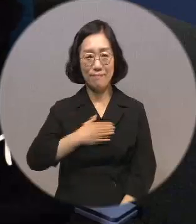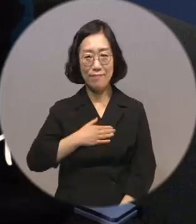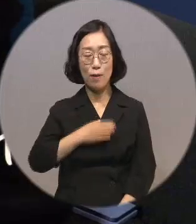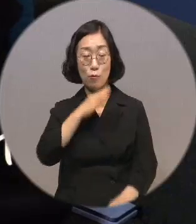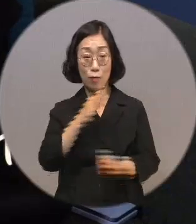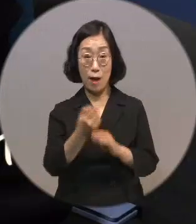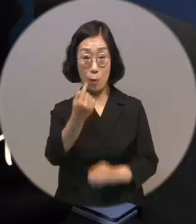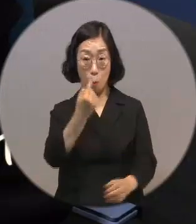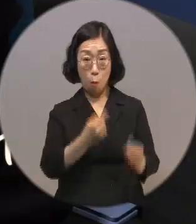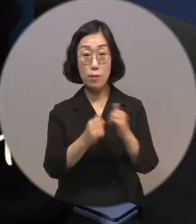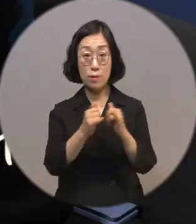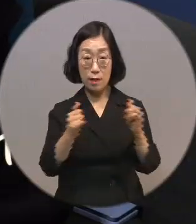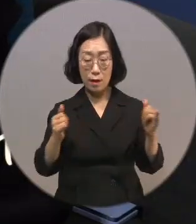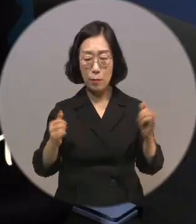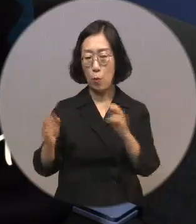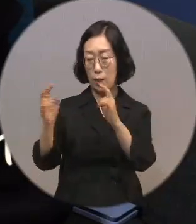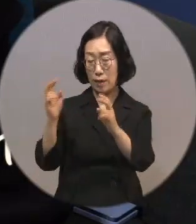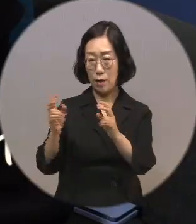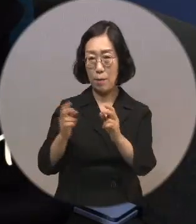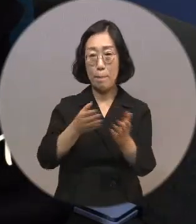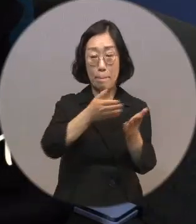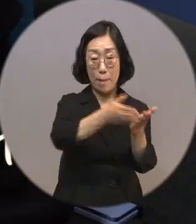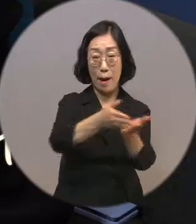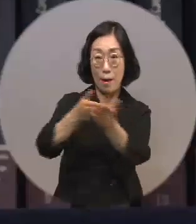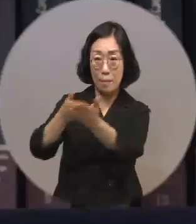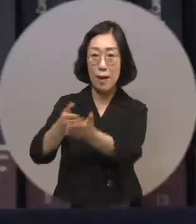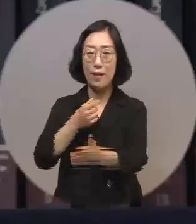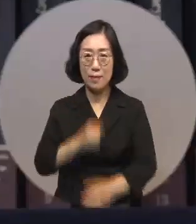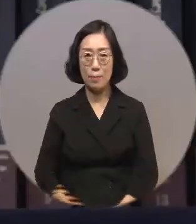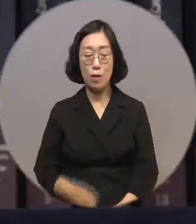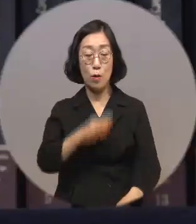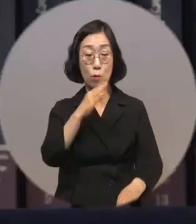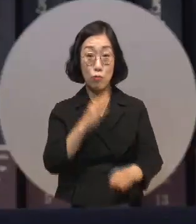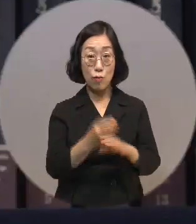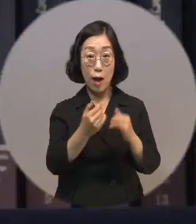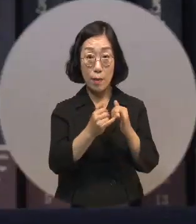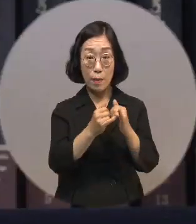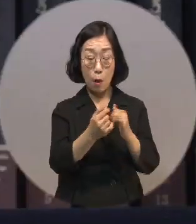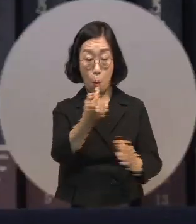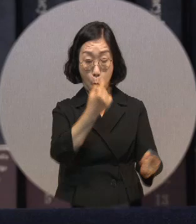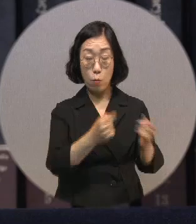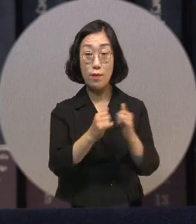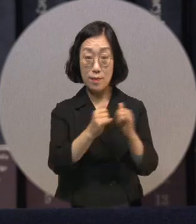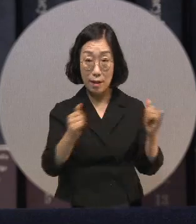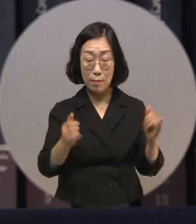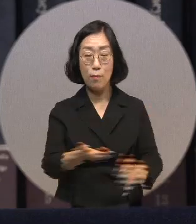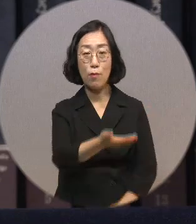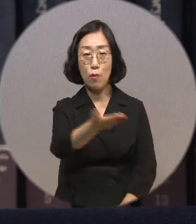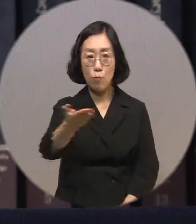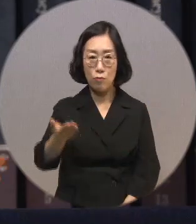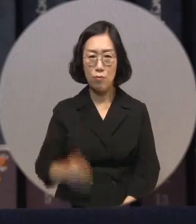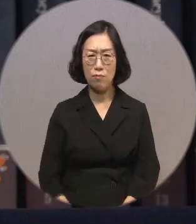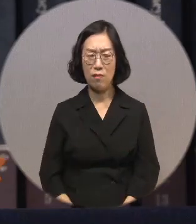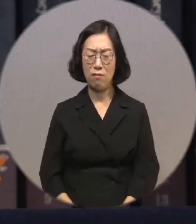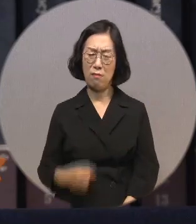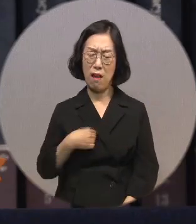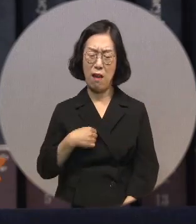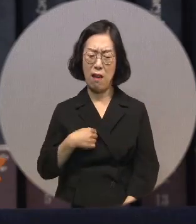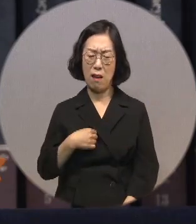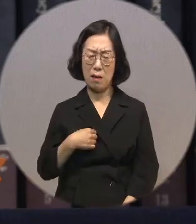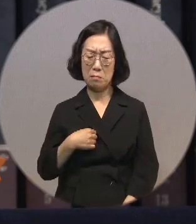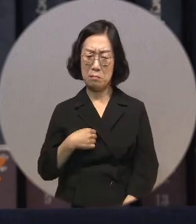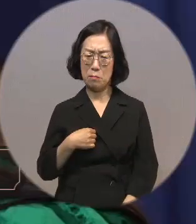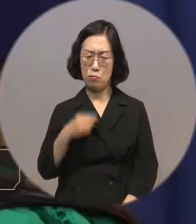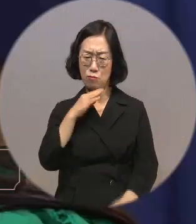탈북민들과 기업들에게 각각 한마디씩 준비를 했는데 탈북민들 분한테는 일단 피해 의식을